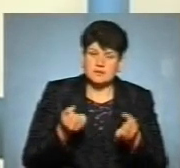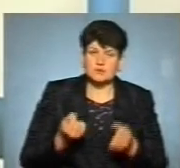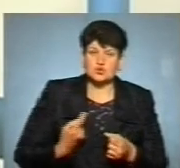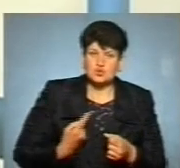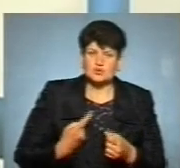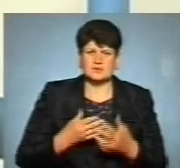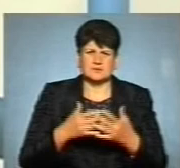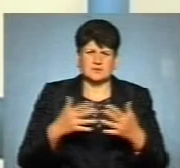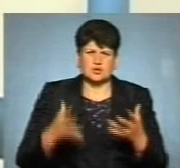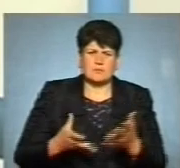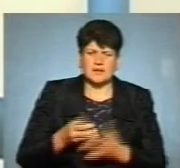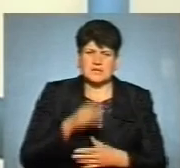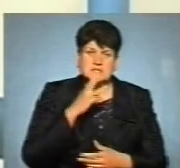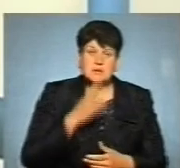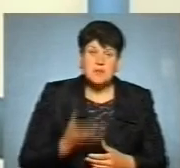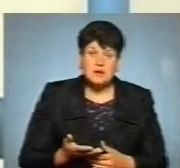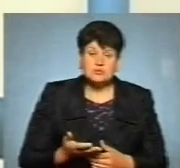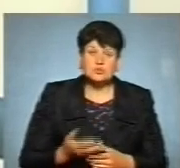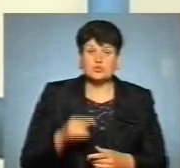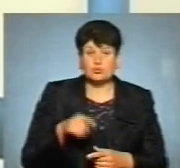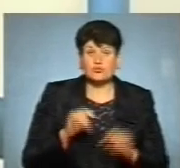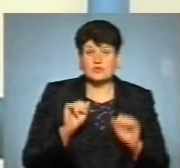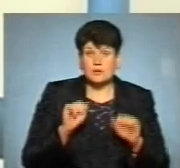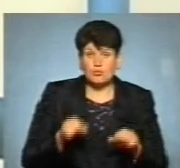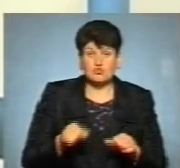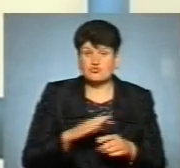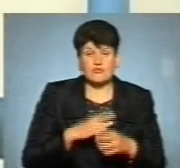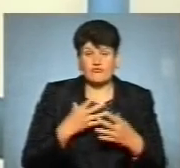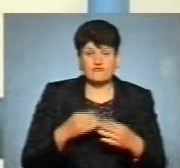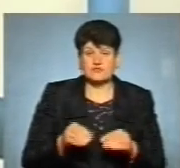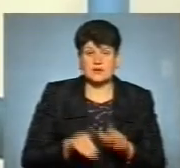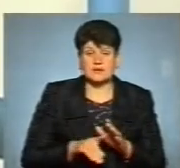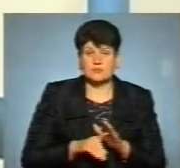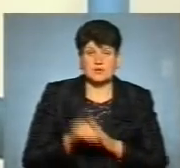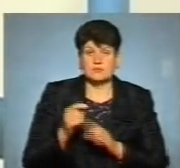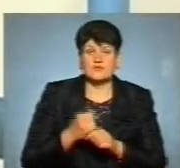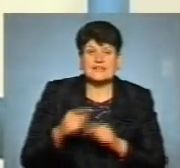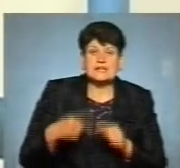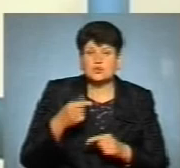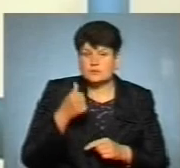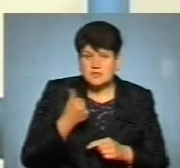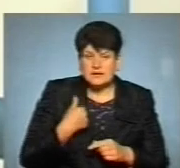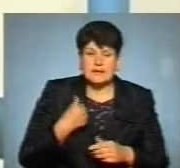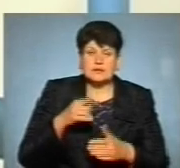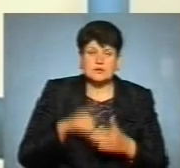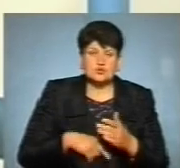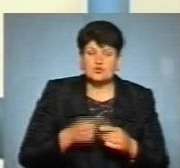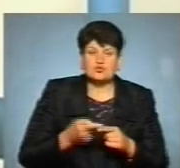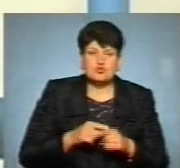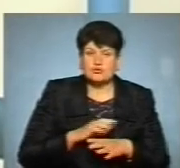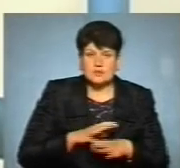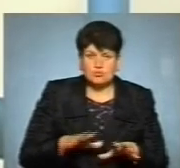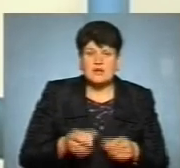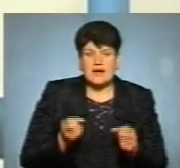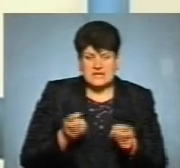решта, щоб платити десь зарплату? І через те вони можуть і не витягти вже, не функціонувати в наступний рік. Ну, сподіваємося, що в нас такого не буде, але ну, як такі